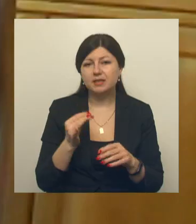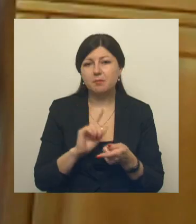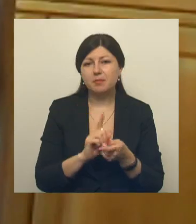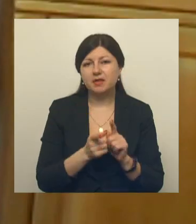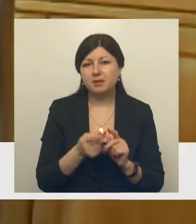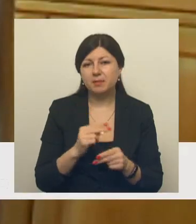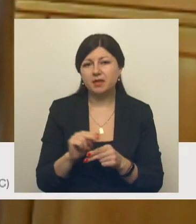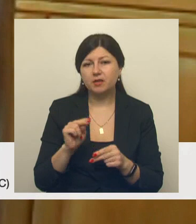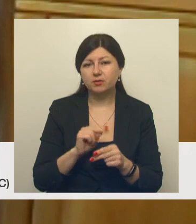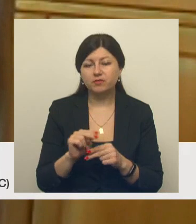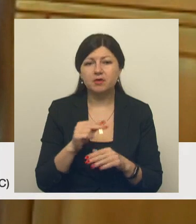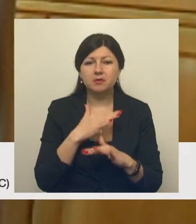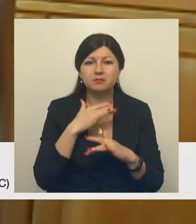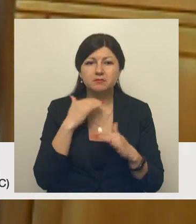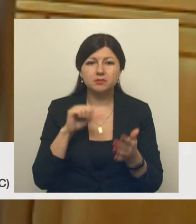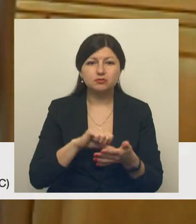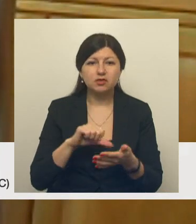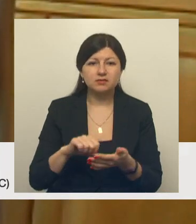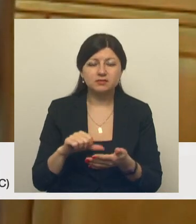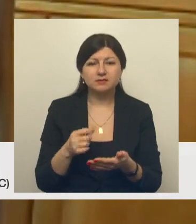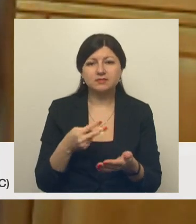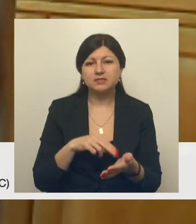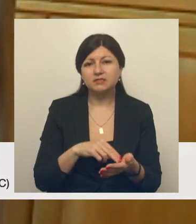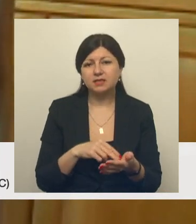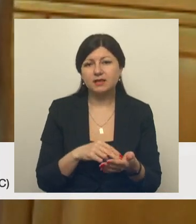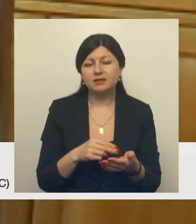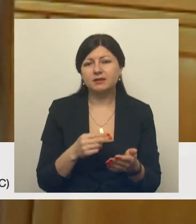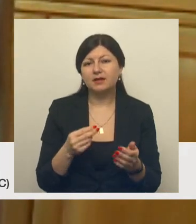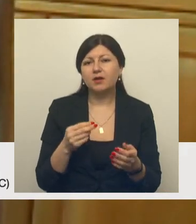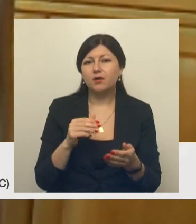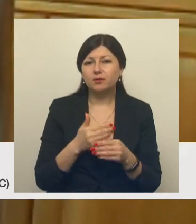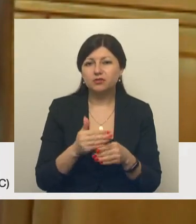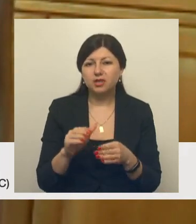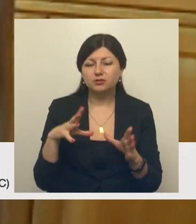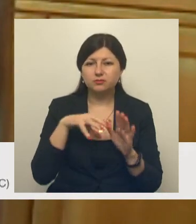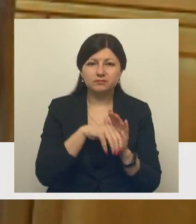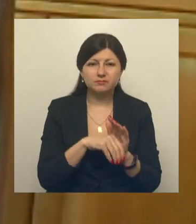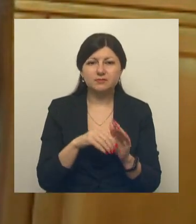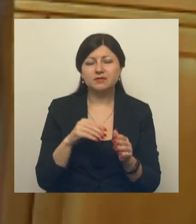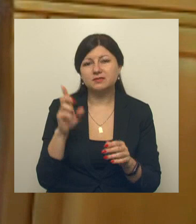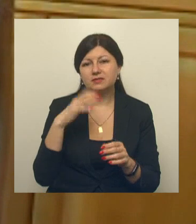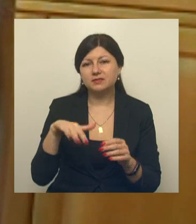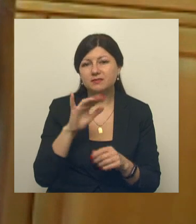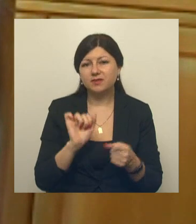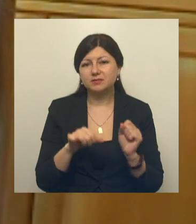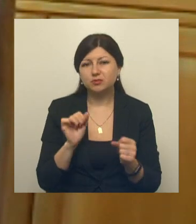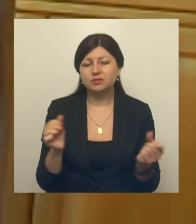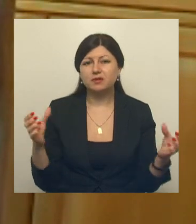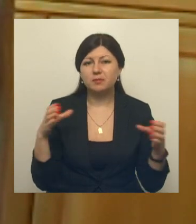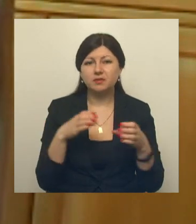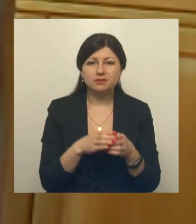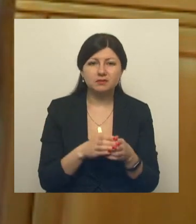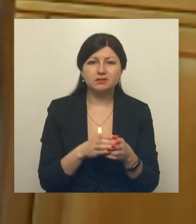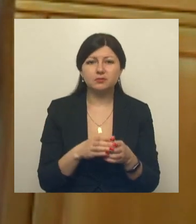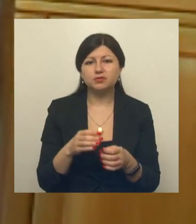управленцев. Количество участников стали частью такой экосистемы платформы «Россия – страна возможностей», объединились сплоченное